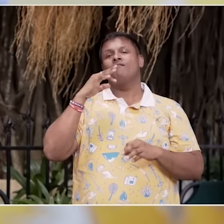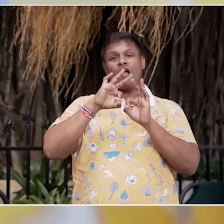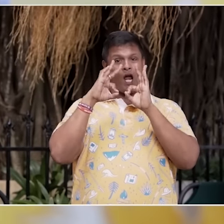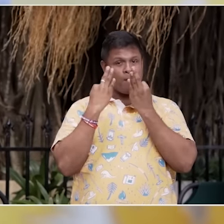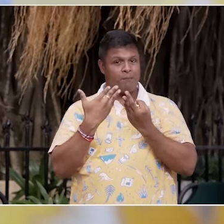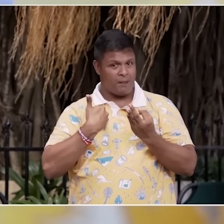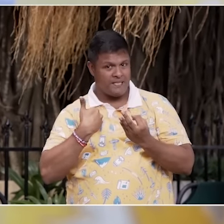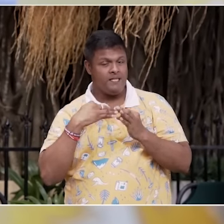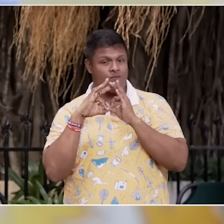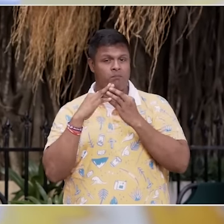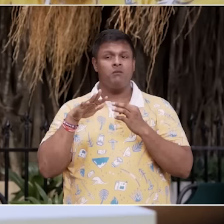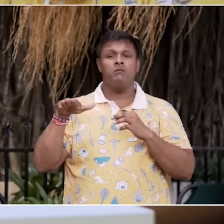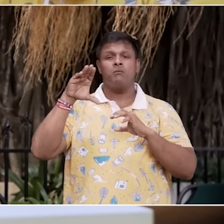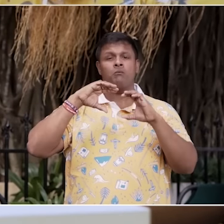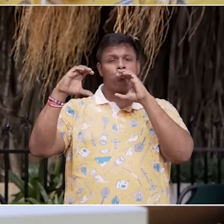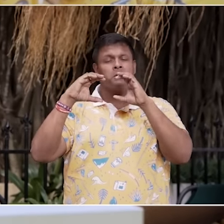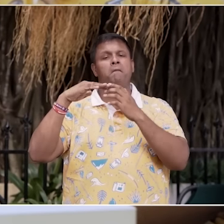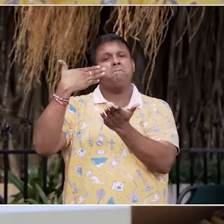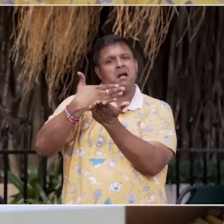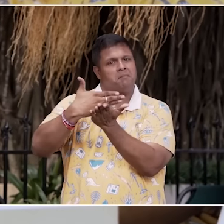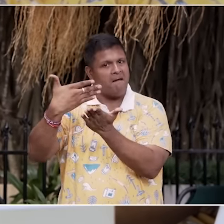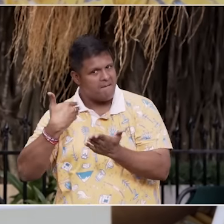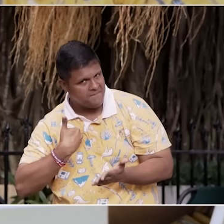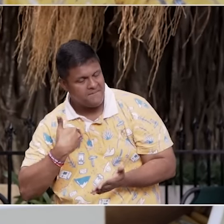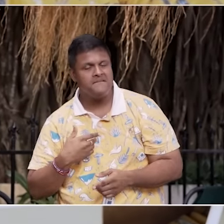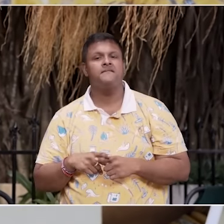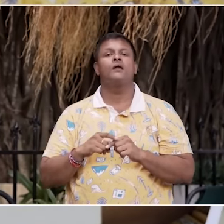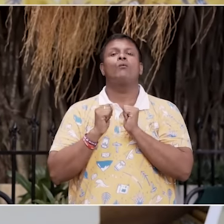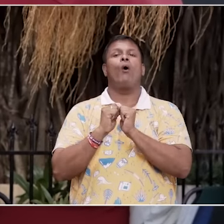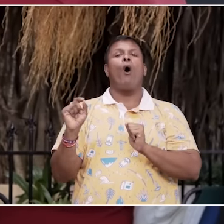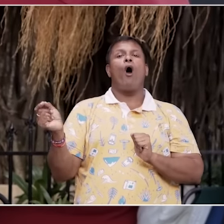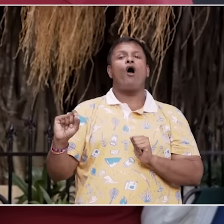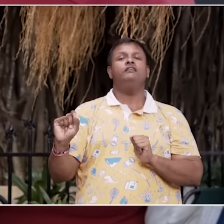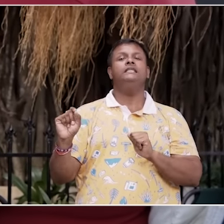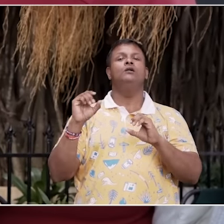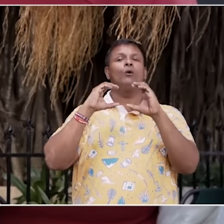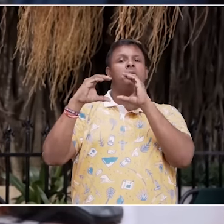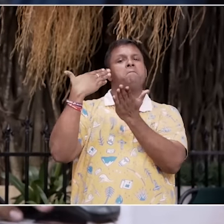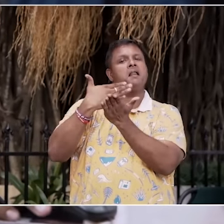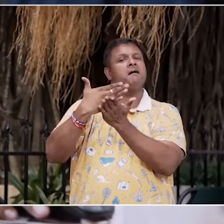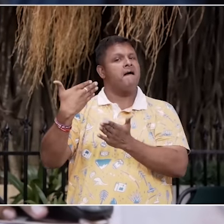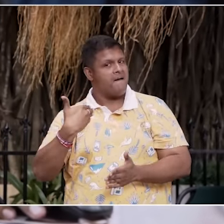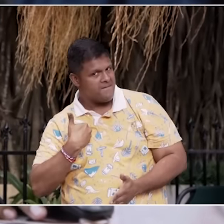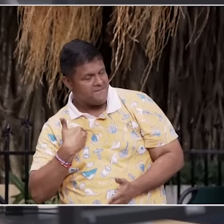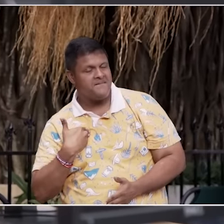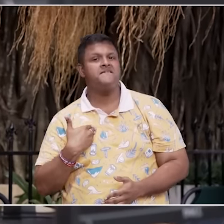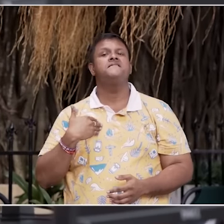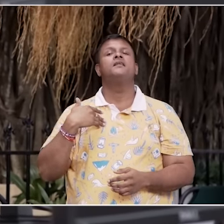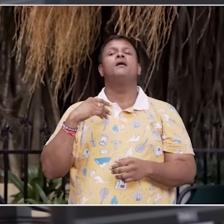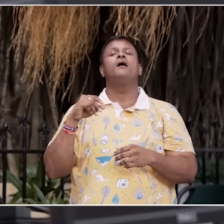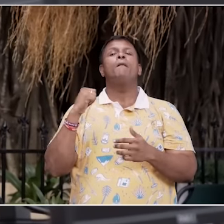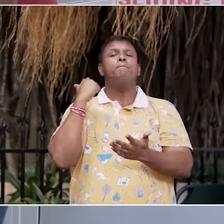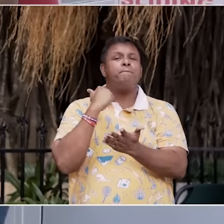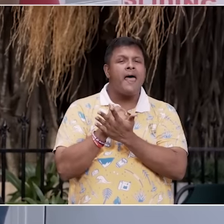සම්නිවේදන ගැටලුව මගේ ගෙදර කට්ටියත් එක්ක උනත් සම්නිවේදනය කරන්න මට බාධක ආවා මගේ ඔෆිස් එකෙත් මට සම්නිවේදන